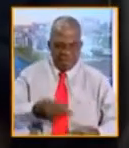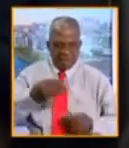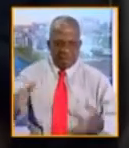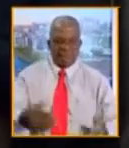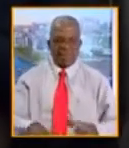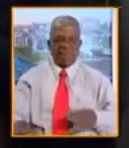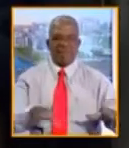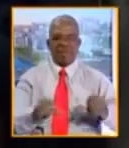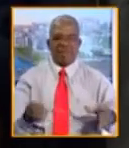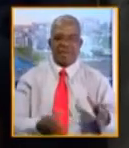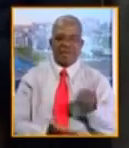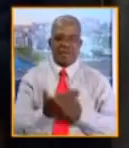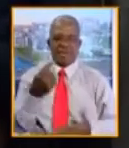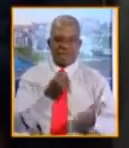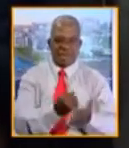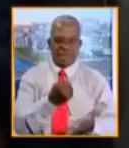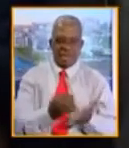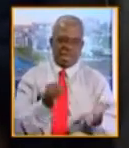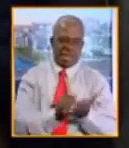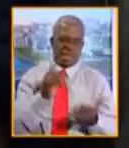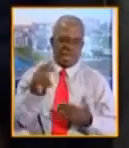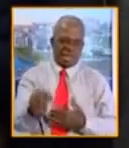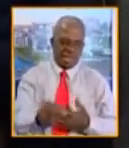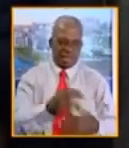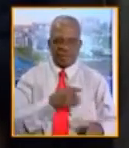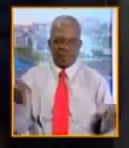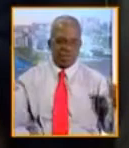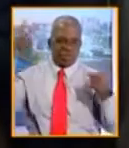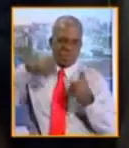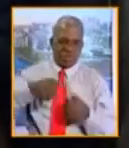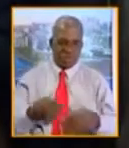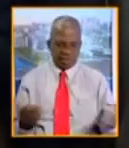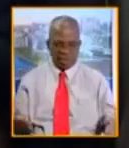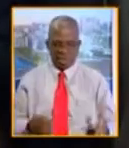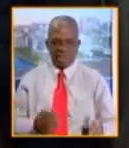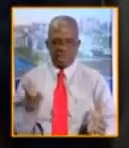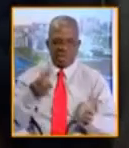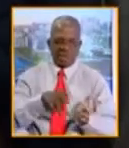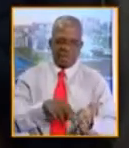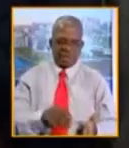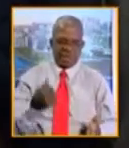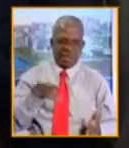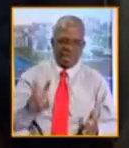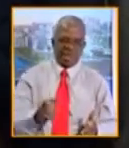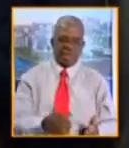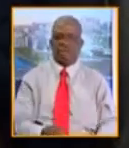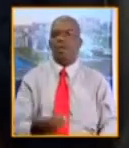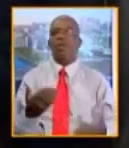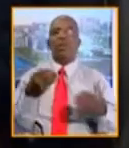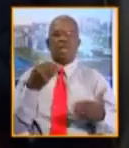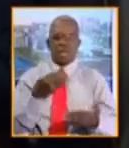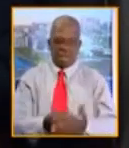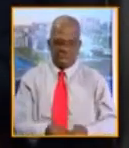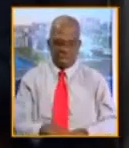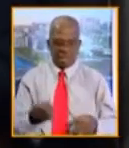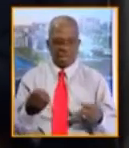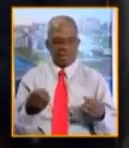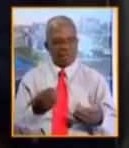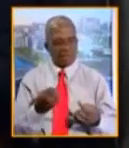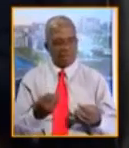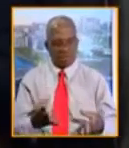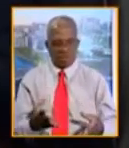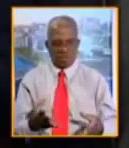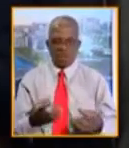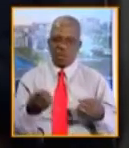à mi-septembre 2017 s'élève à 734,88 milliards de francs